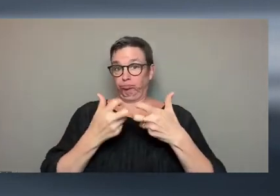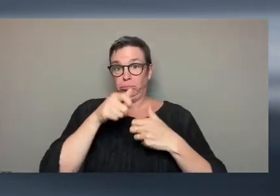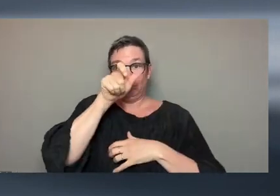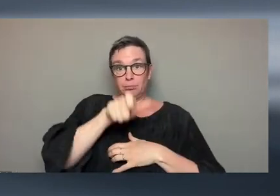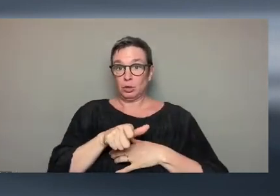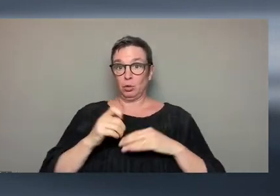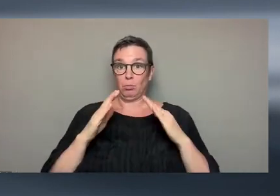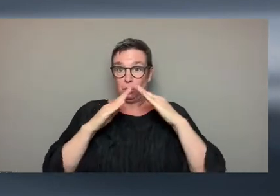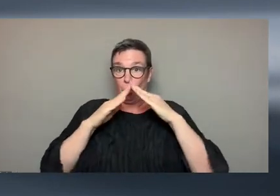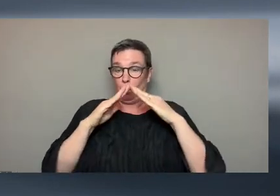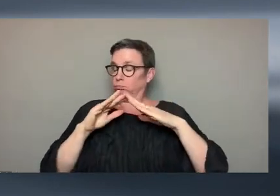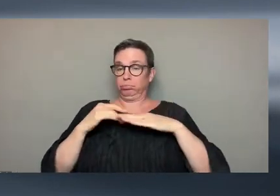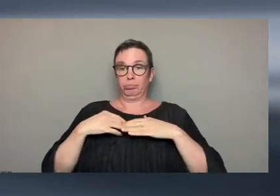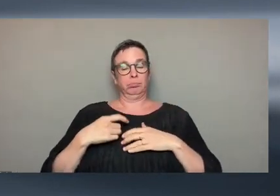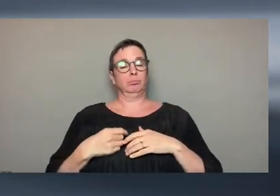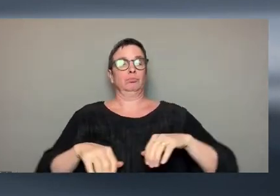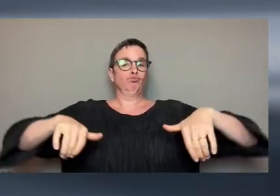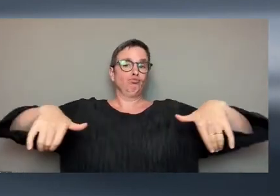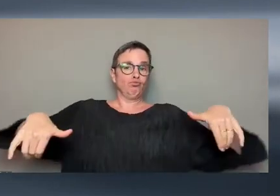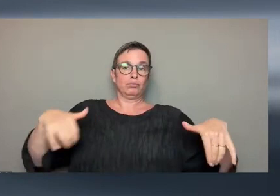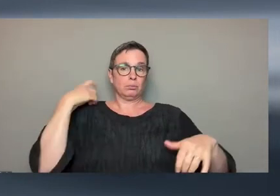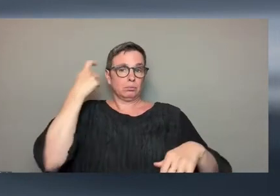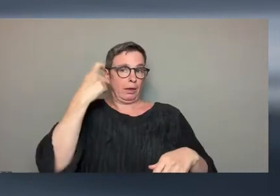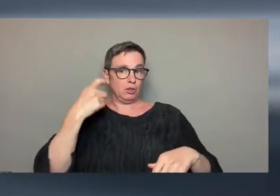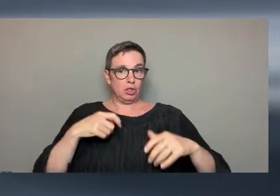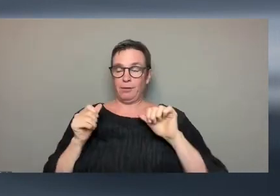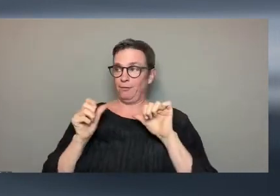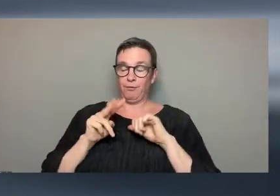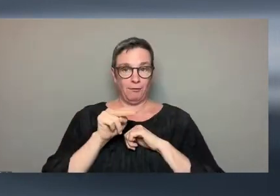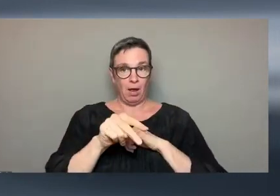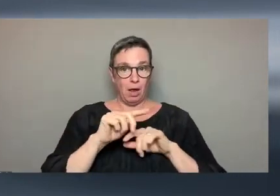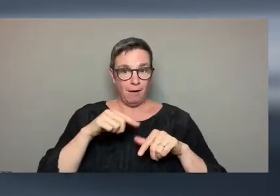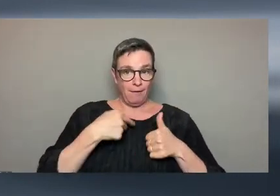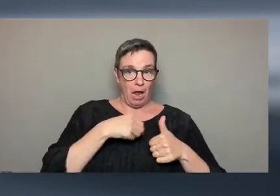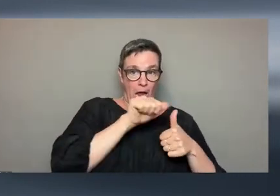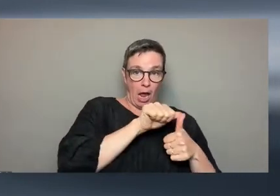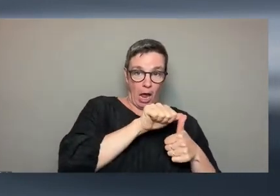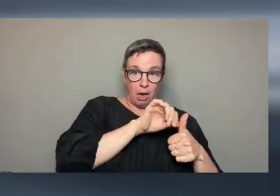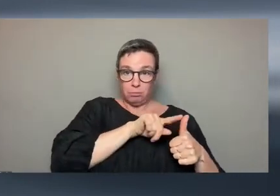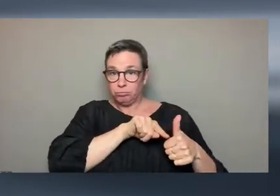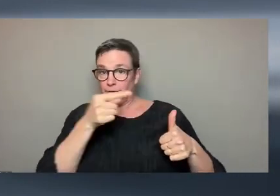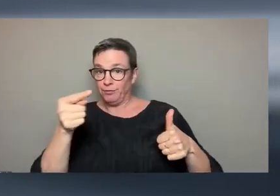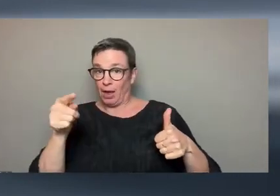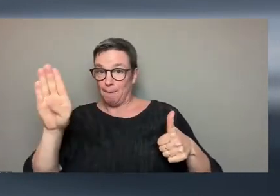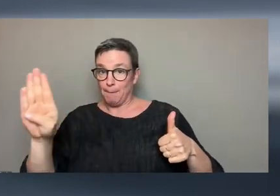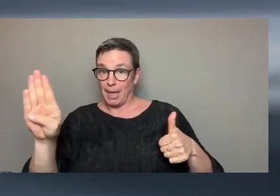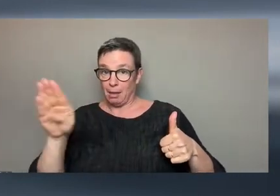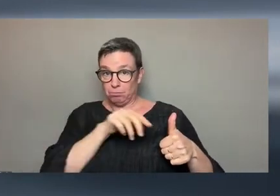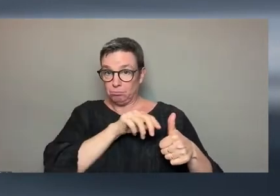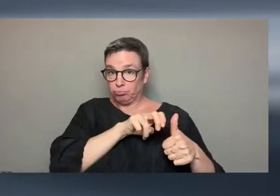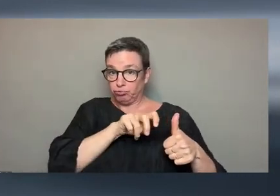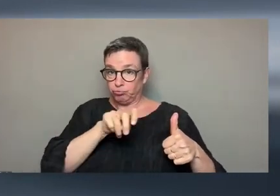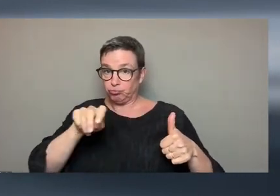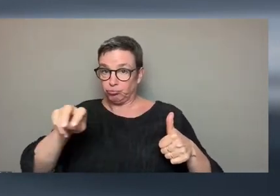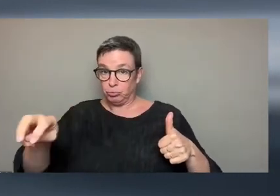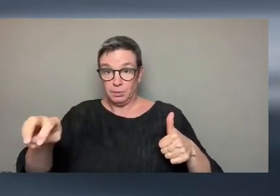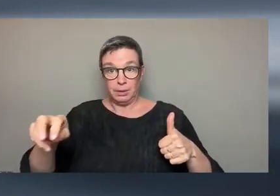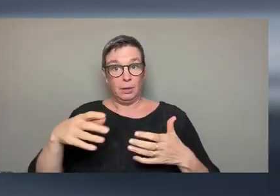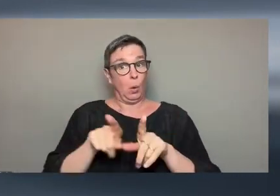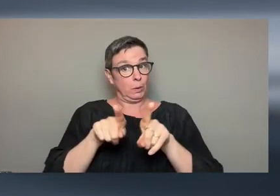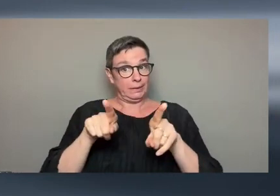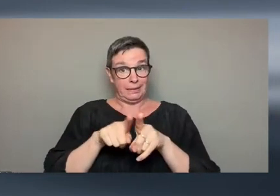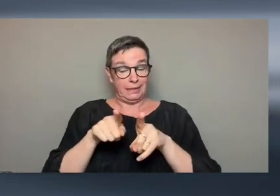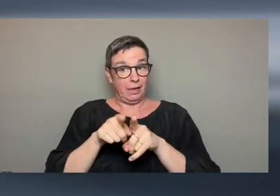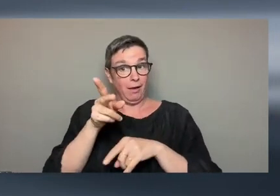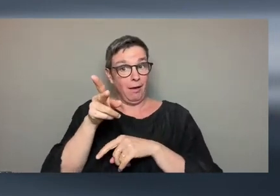elle, dans son canapé, en train de se demander comment elle va faire pour aller de A à B. Nous sommes aussi actifs lors du voyage,